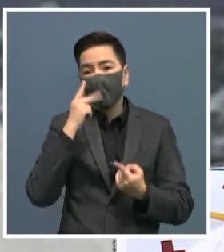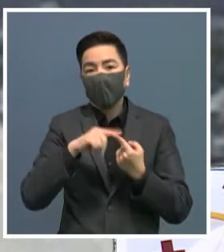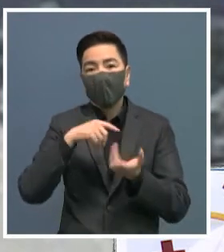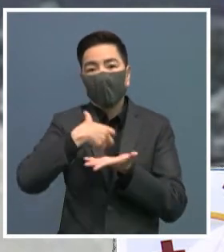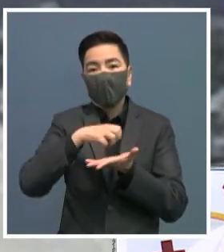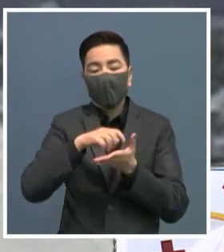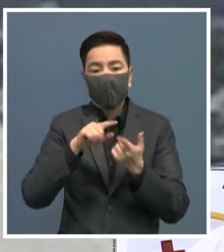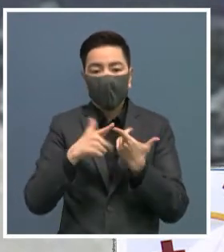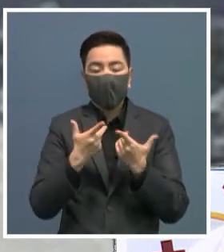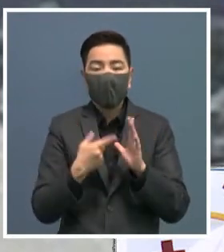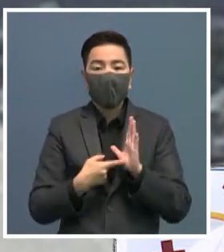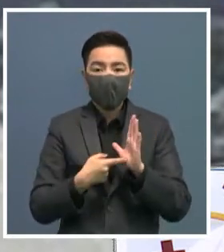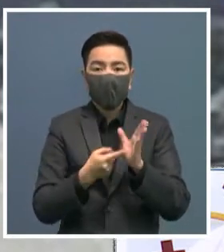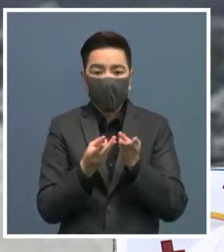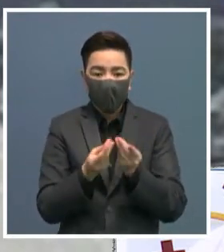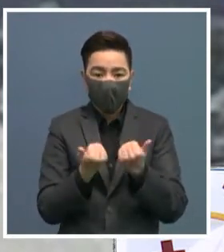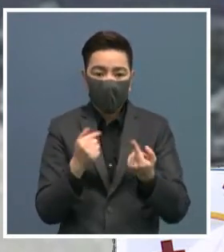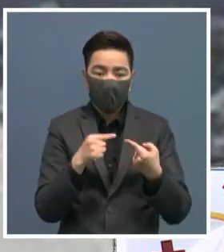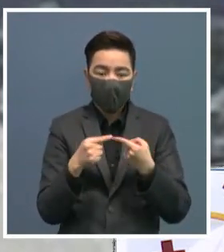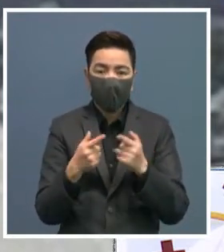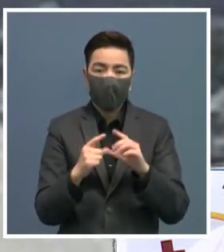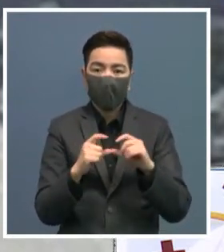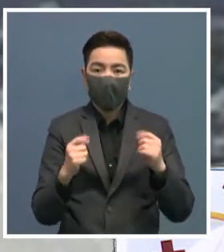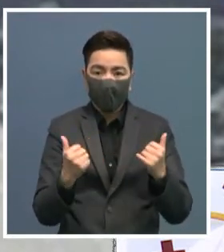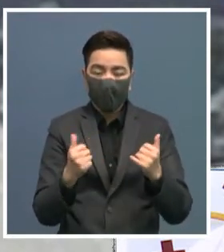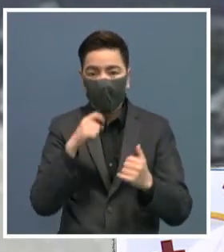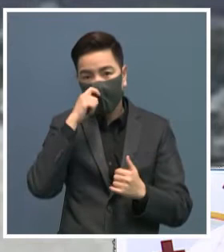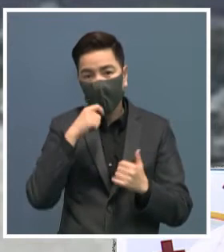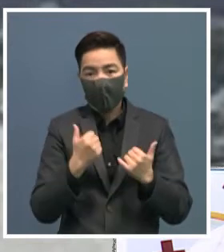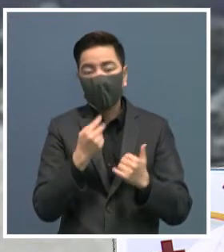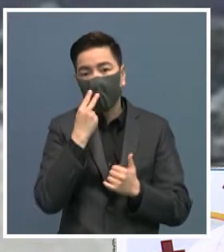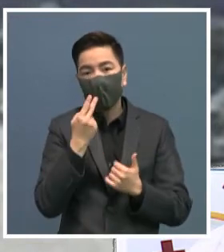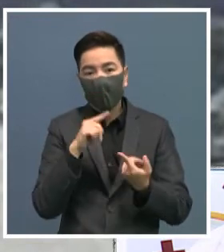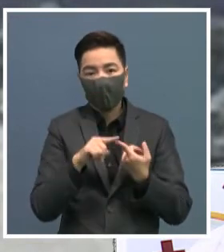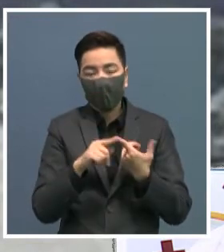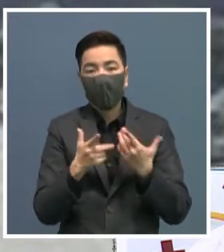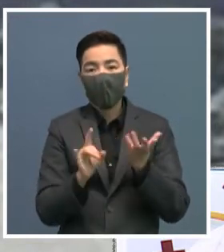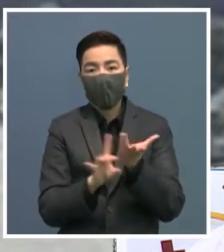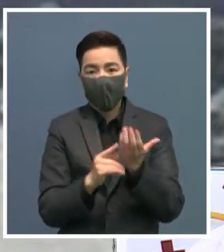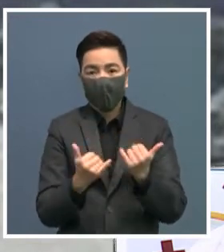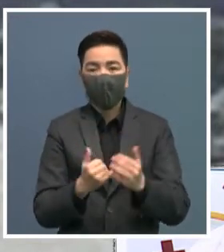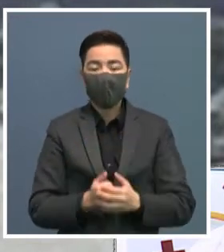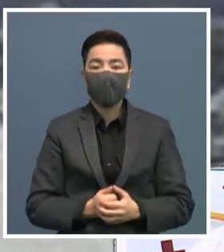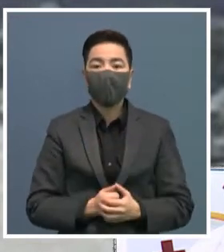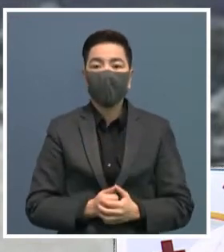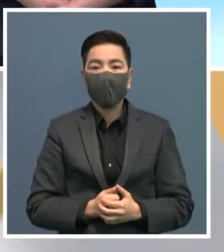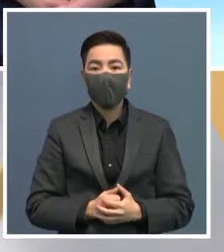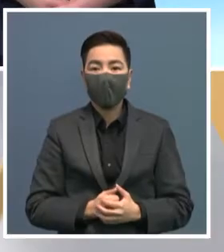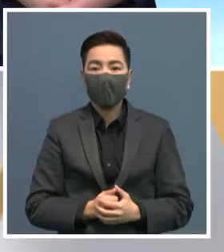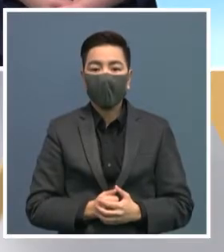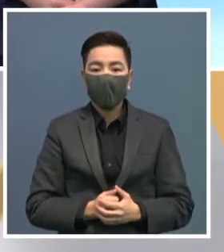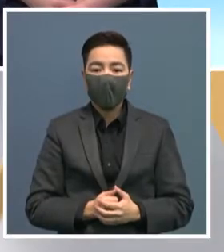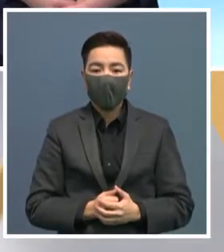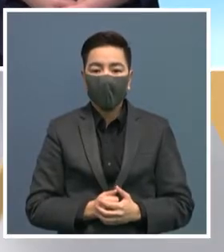ธรแก้วอินชัยนะฮะจะนำเสนอต่างๆที่เกี่ยวเนื่องกับวัคซีนgoh19ในประเทศไทยของเราโดยเฉพาะด้านของประสิทธิภาพครับอ่ะ